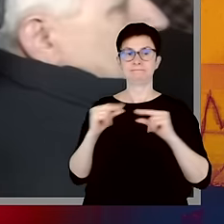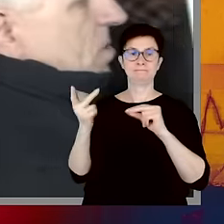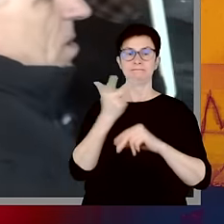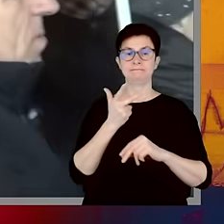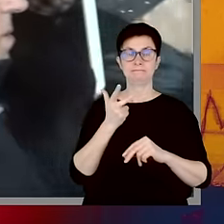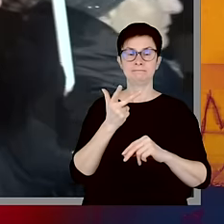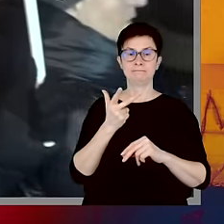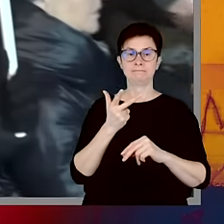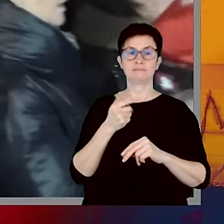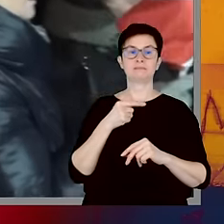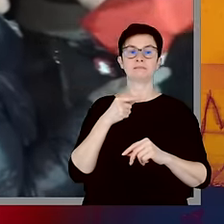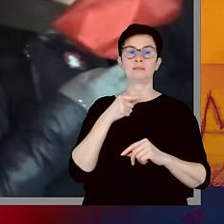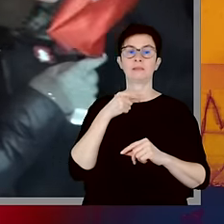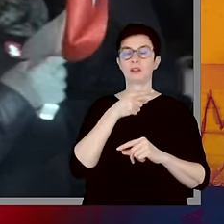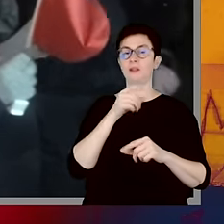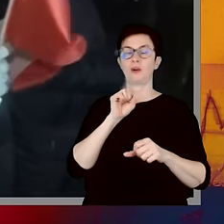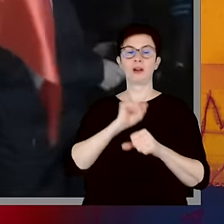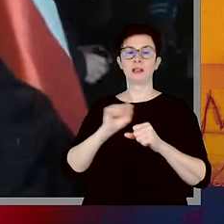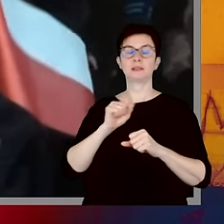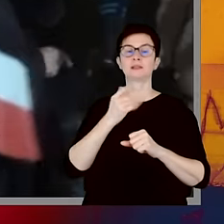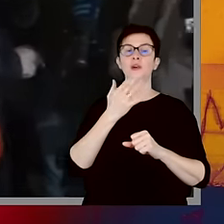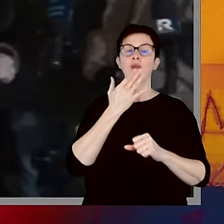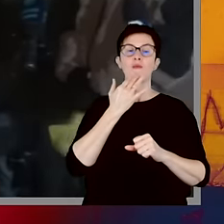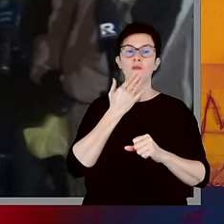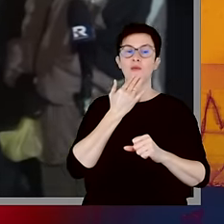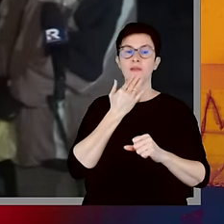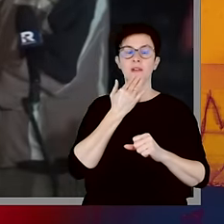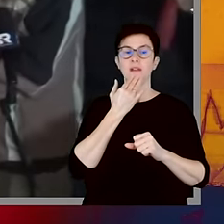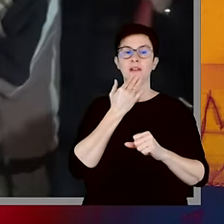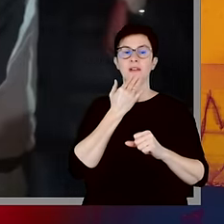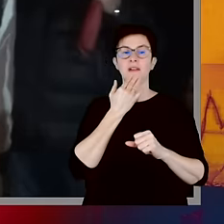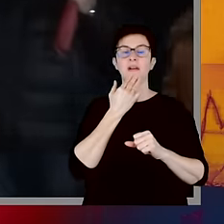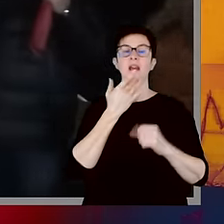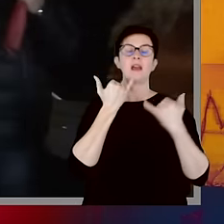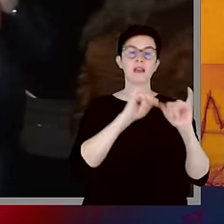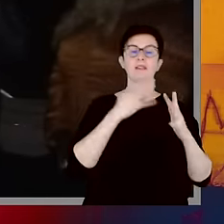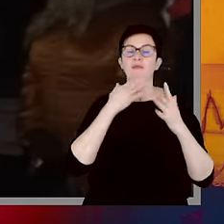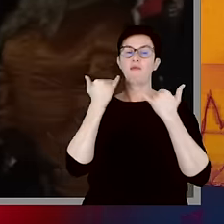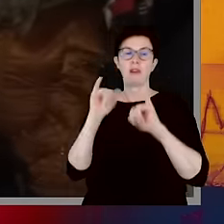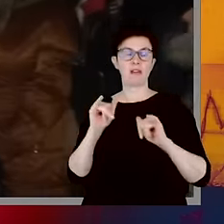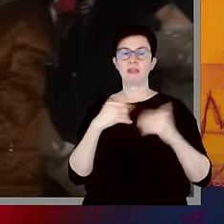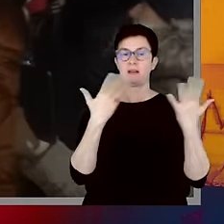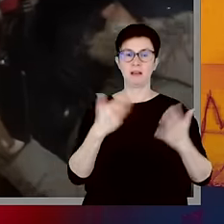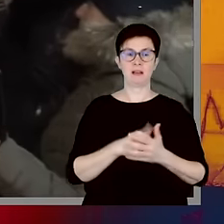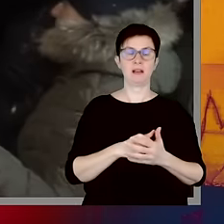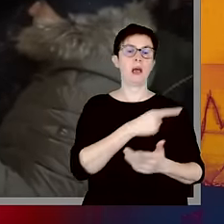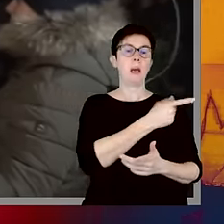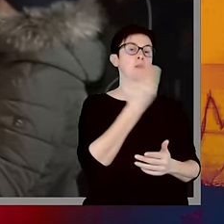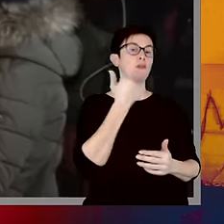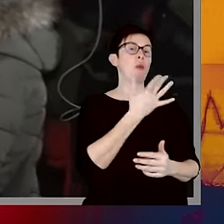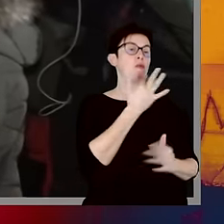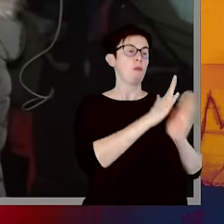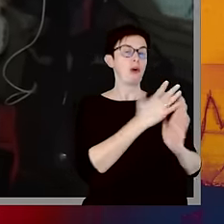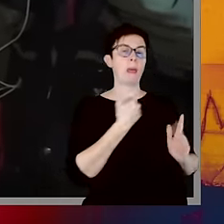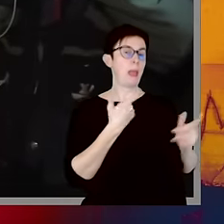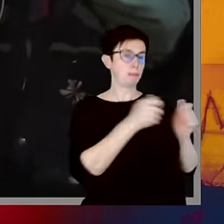nie widzi różnicy, ale ja pytałem. Ja pytałem pani poseł, niech pani stanie w zgodzie z prawdą i prawem. Przed chwileczką poprosiła pani, żeby pani nie przerywać, już skończyła już